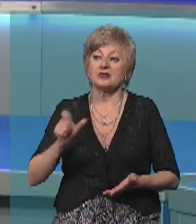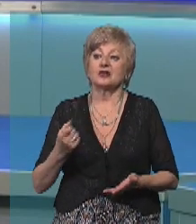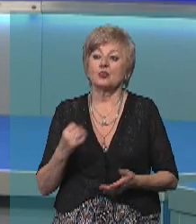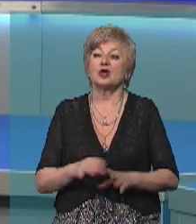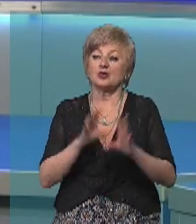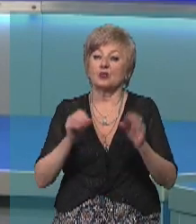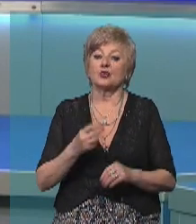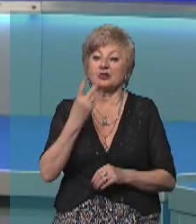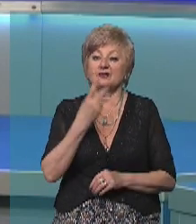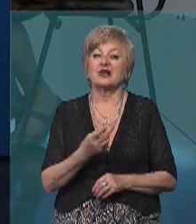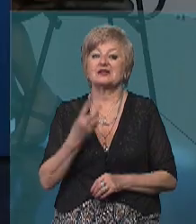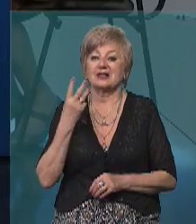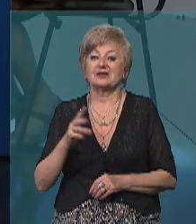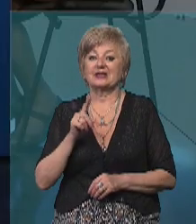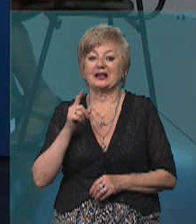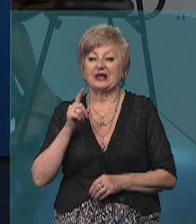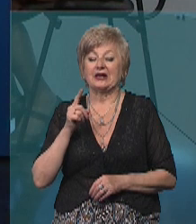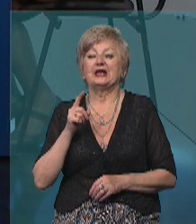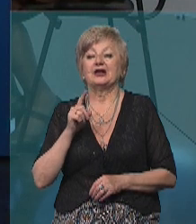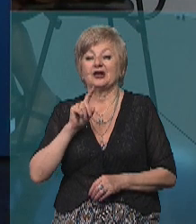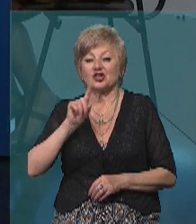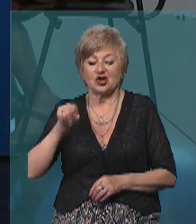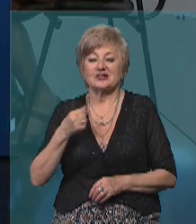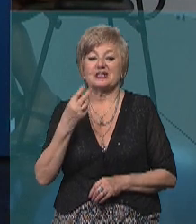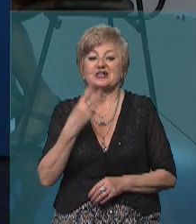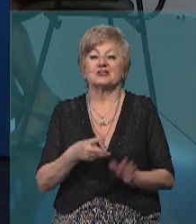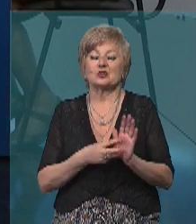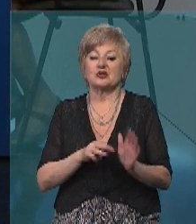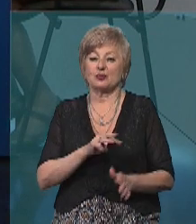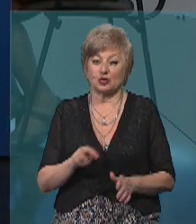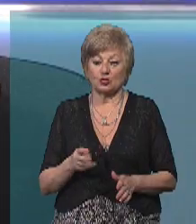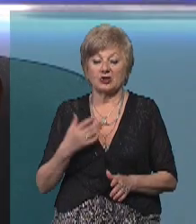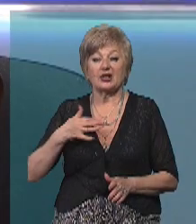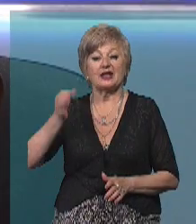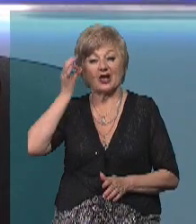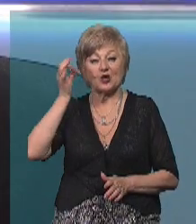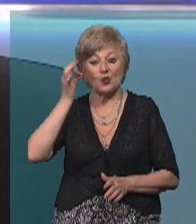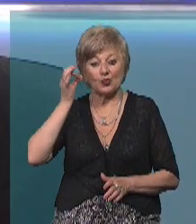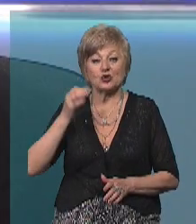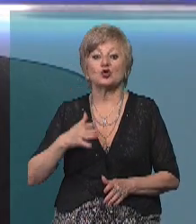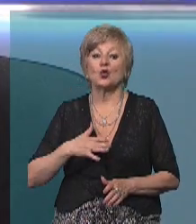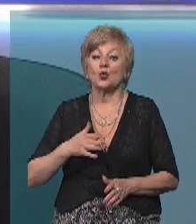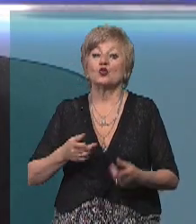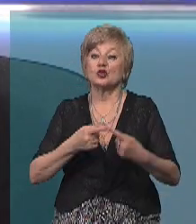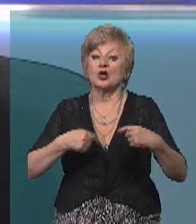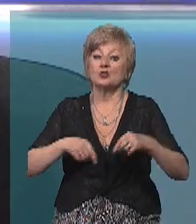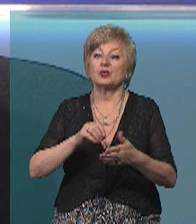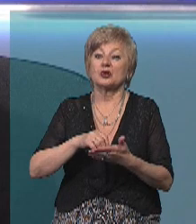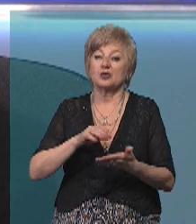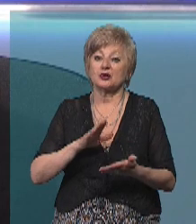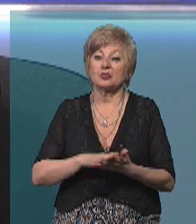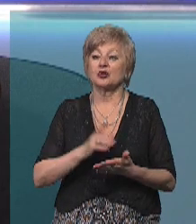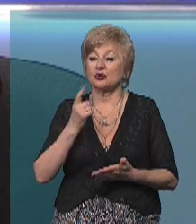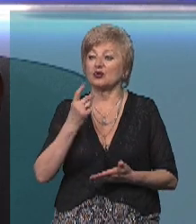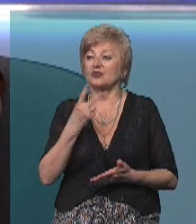загалом 23-38. Отак. Ну, я нагадаю, що в мажоритарних округах у нас було зареєстровано спочатку